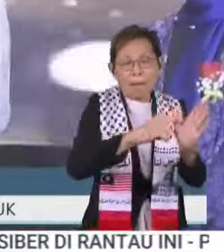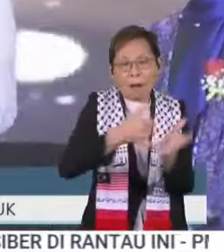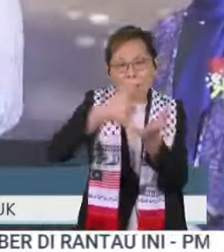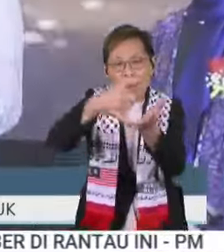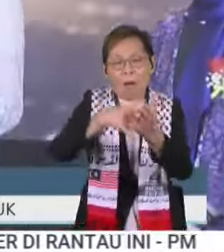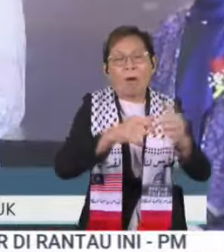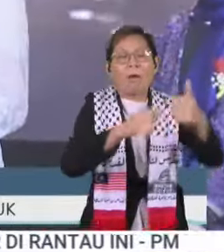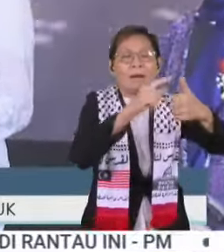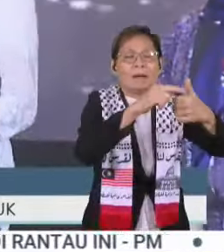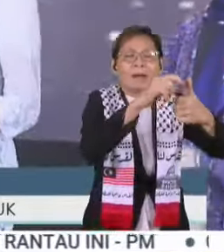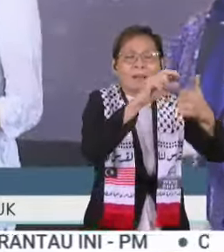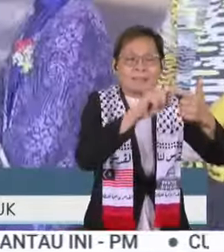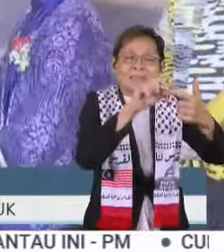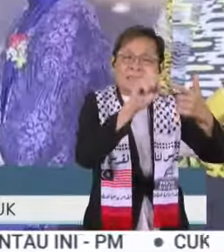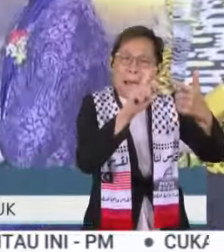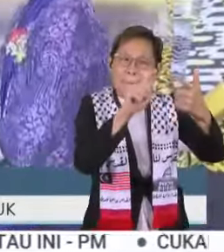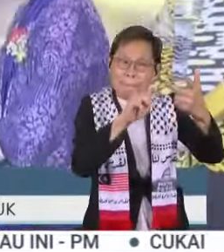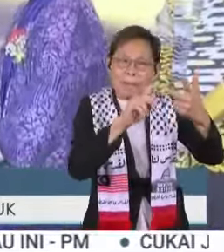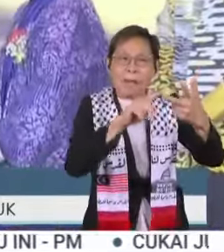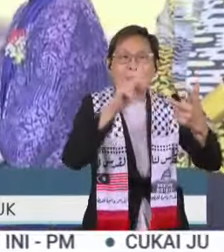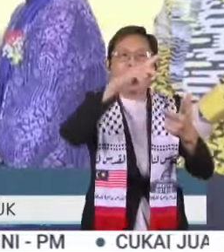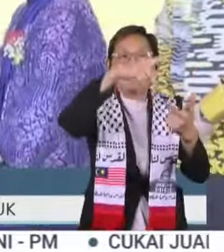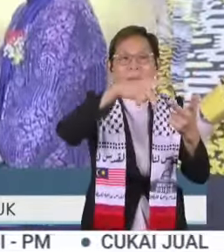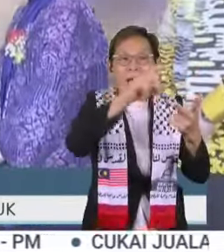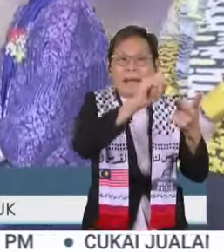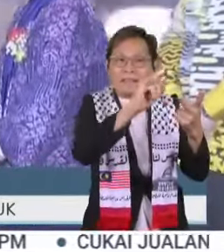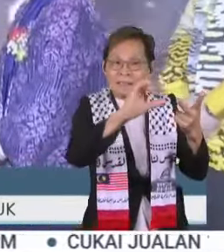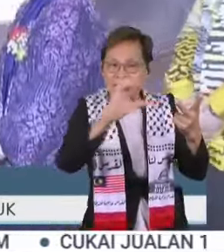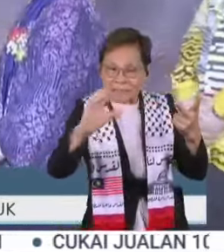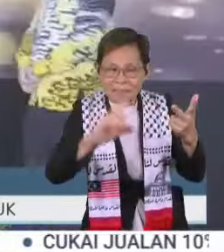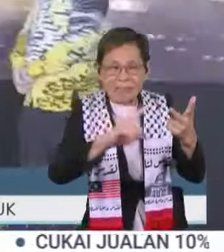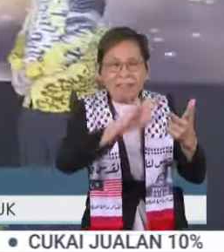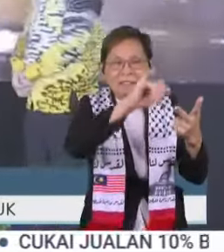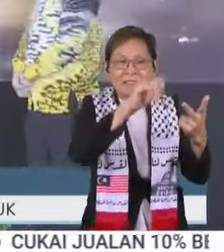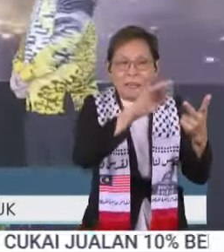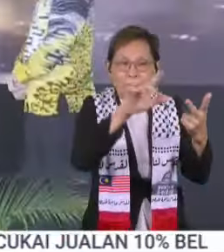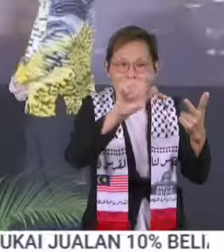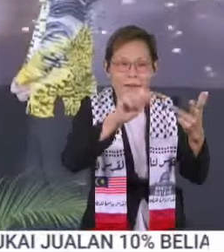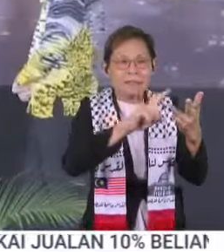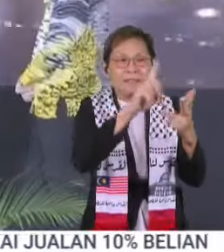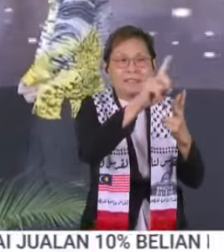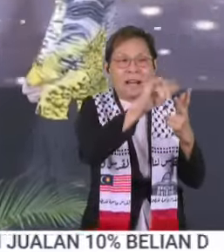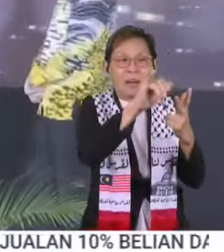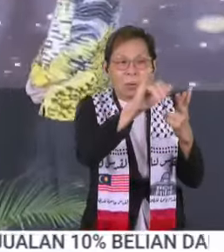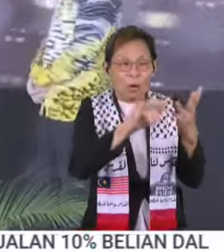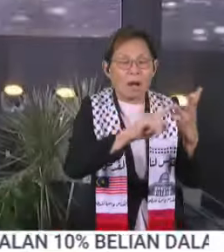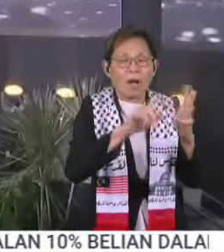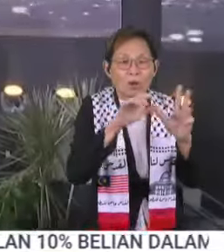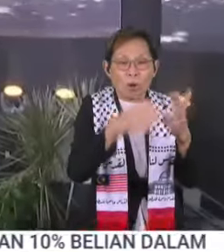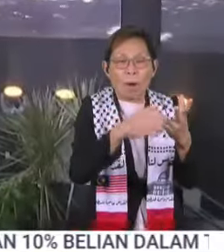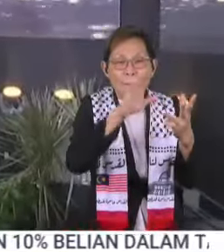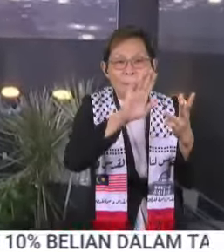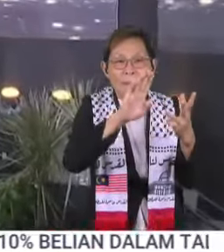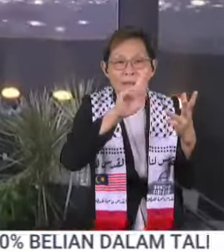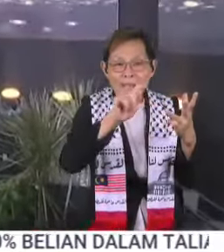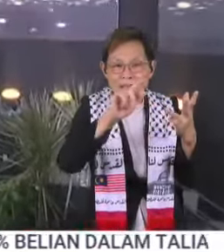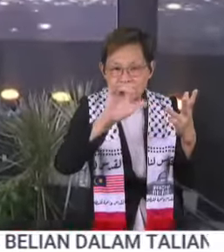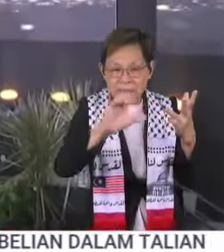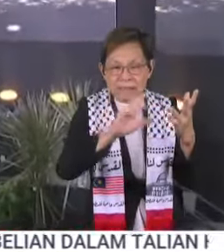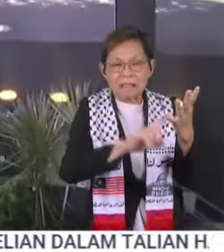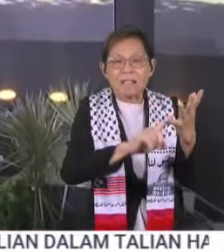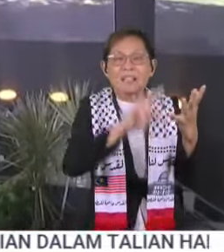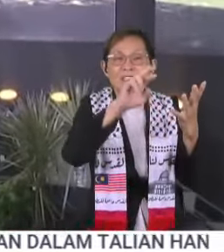Patio stamin pusat konvensyen antarabangsa Sabah Jamila DIY kumpulan BTC berhad dan